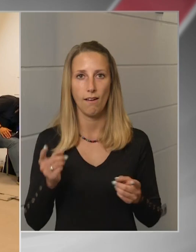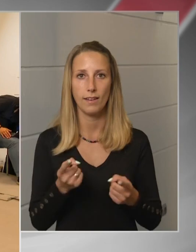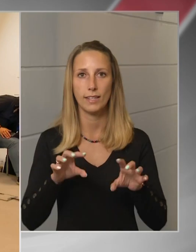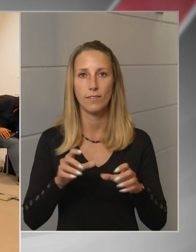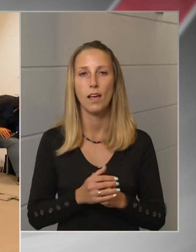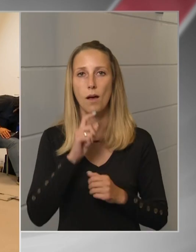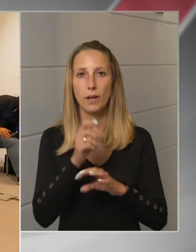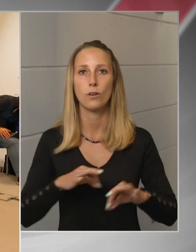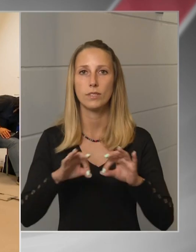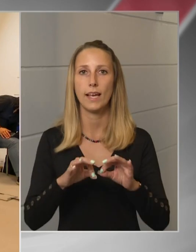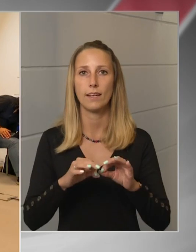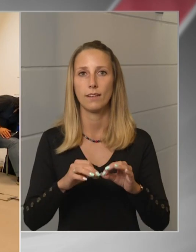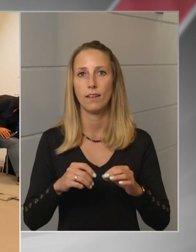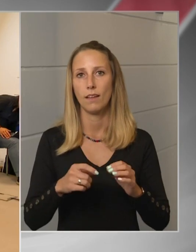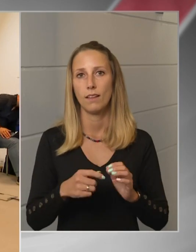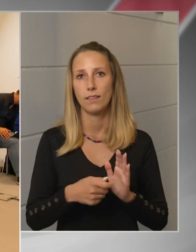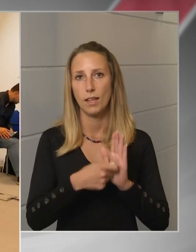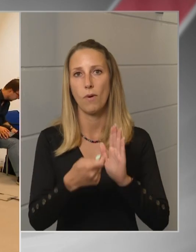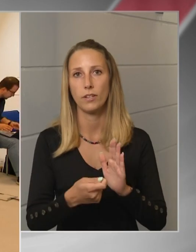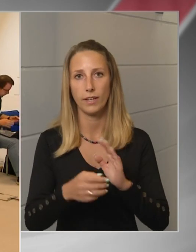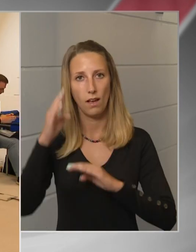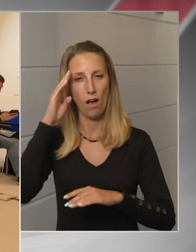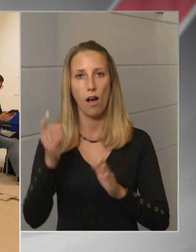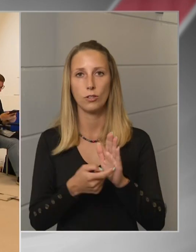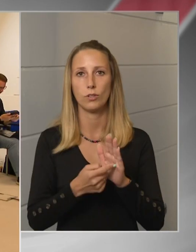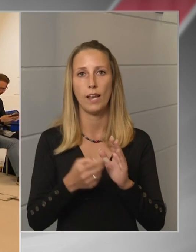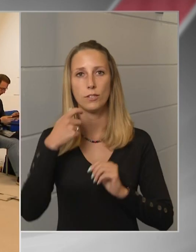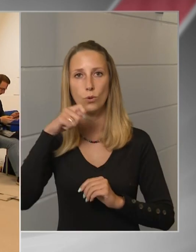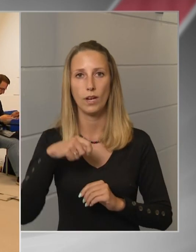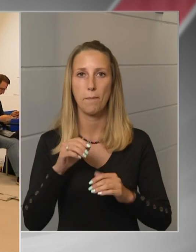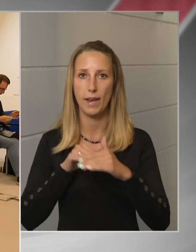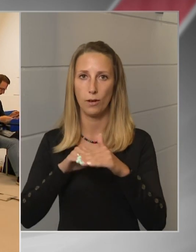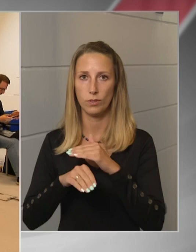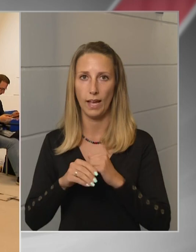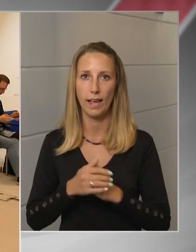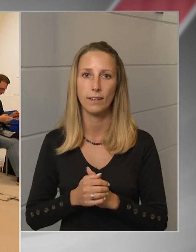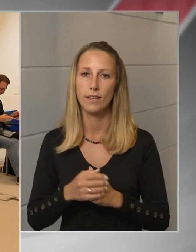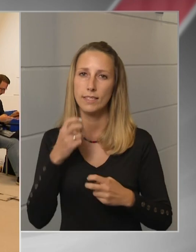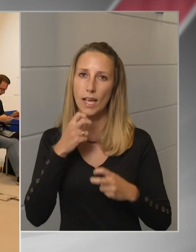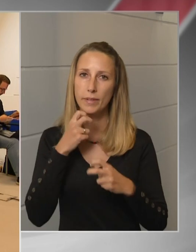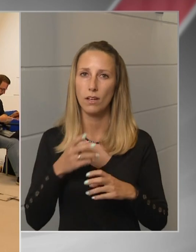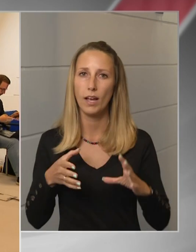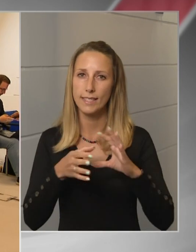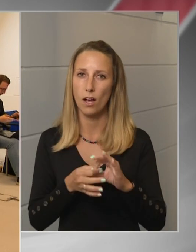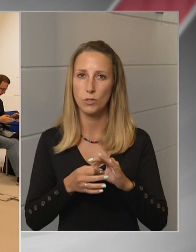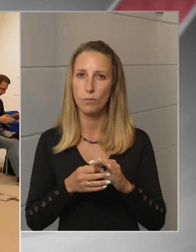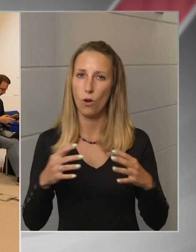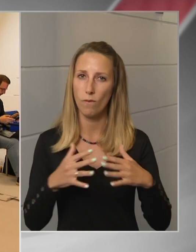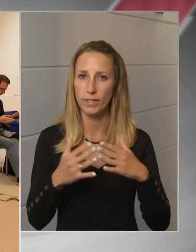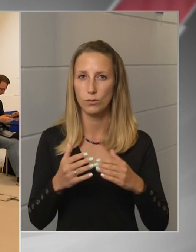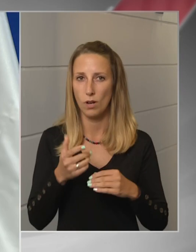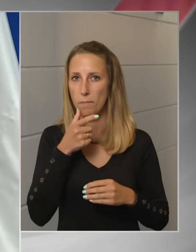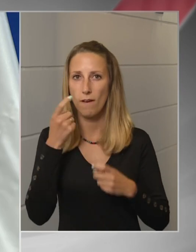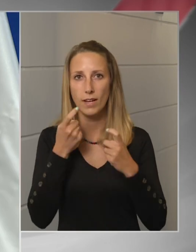Magyarország nem adja ki Ukrajnának a hat köteles ukrán menekülteket. Számítanak-e ezzel kapcsolatban konfliktusra, illetve mi a